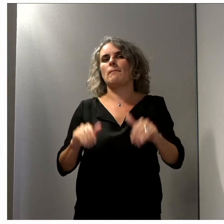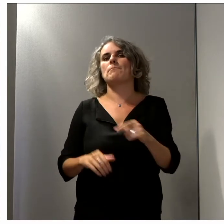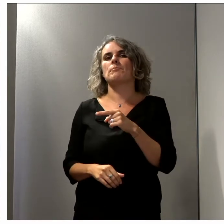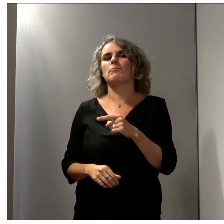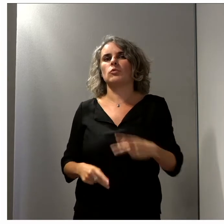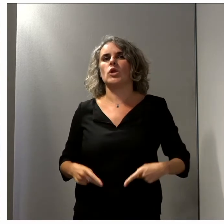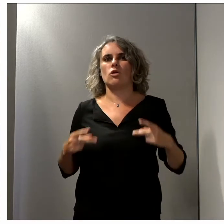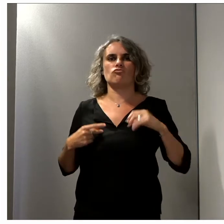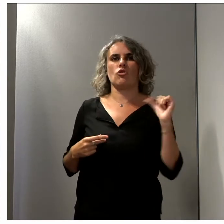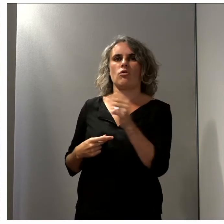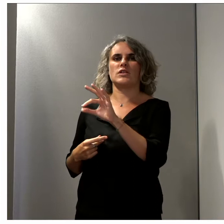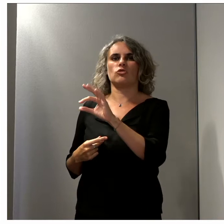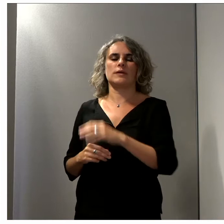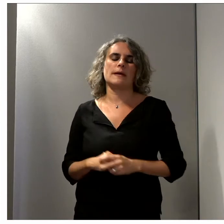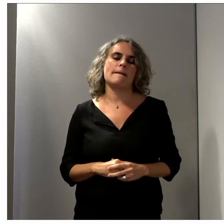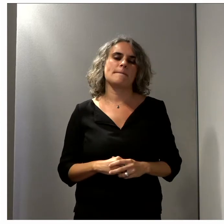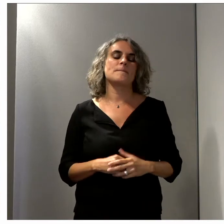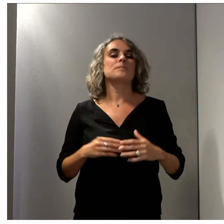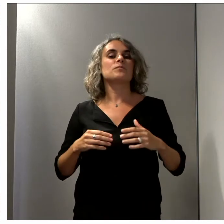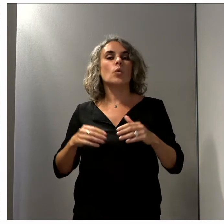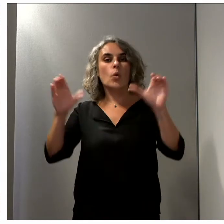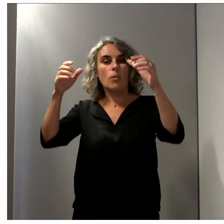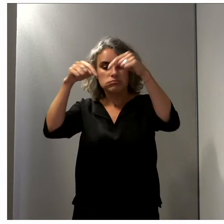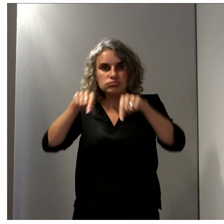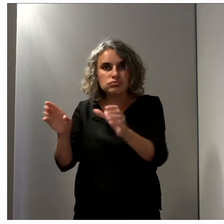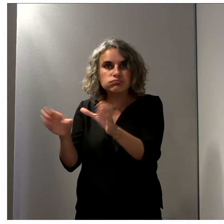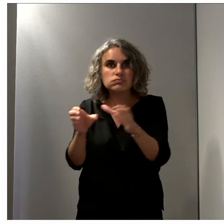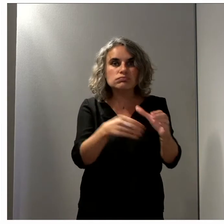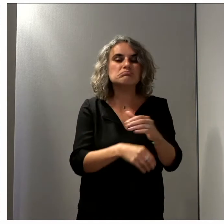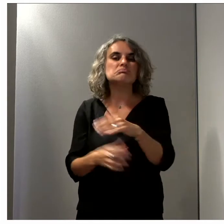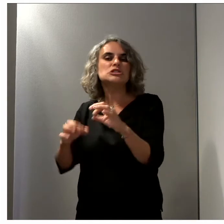dans les ateliers. Donc des sous-groupes rassemblant 10 à 15